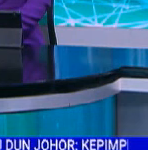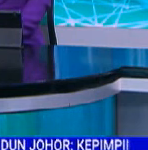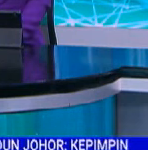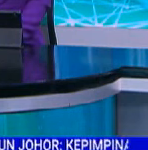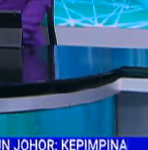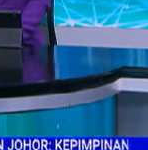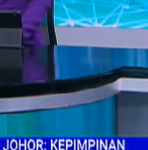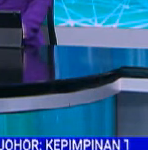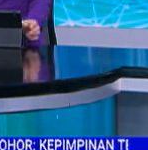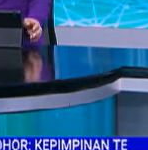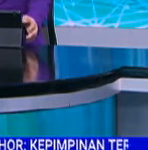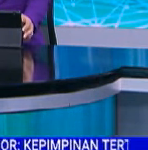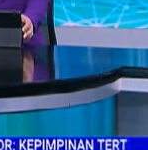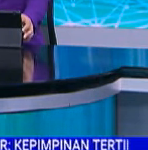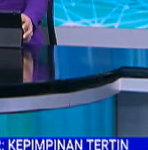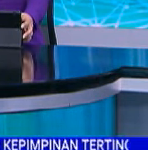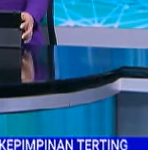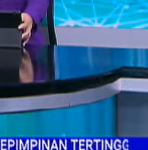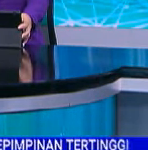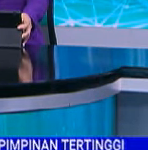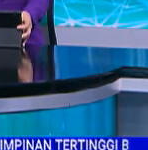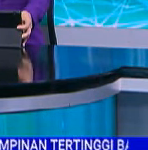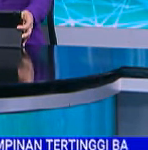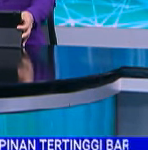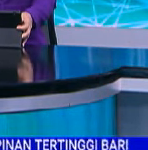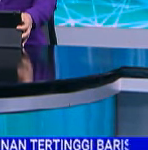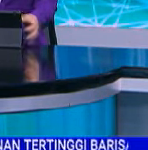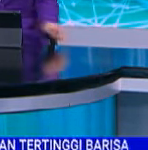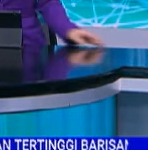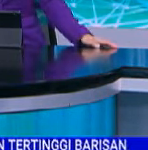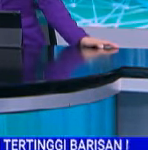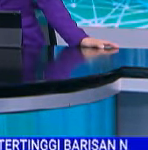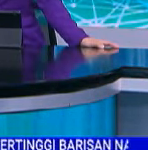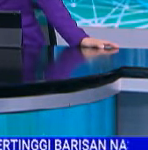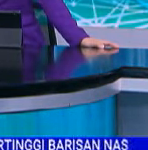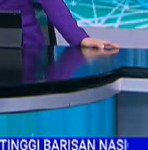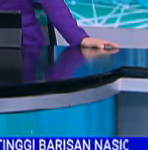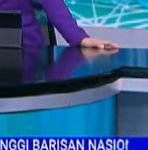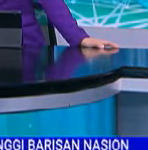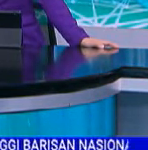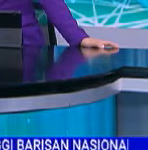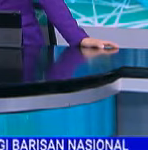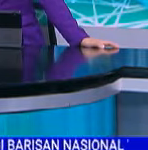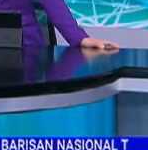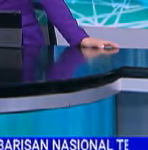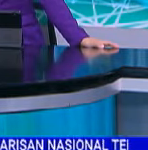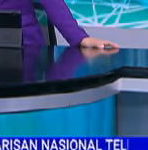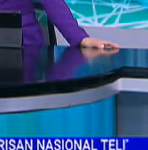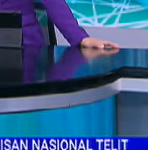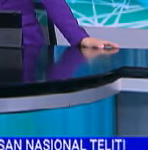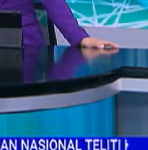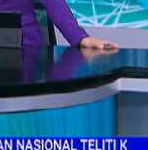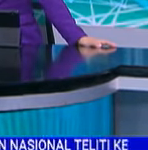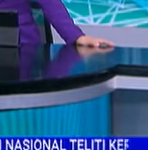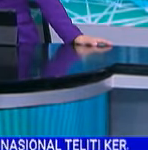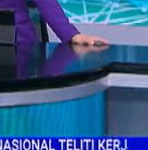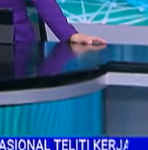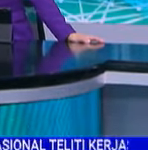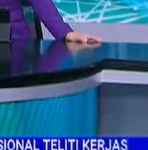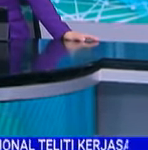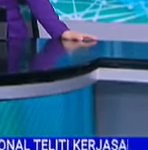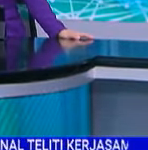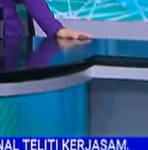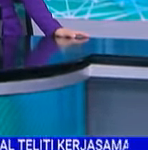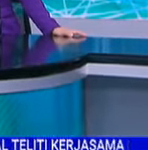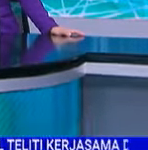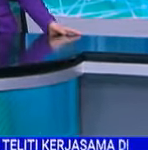Baik, itu dia perkembangan hashtag tadi mengakhiri berita perdana edisi 26 Januari 2022. Ikuti program inklusif selepas ini untuk